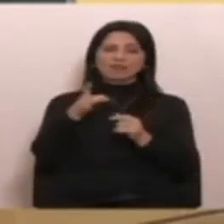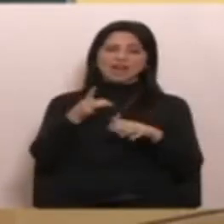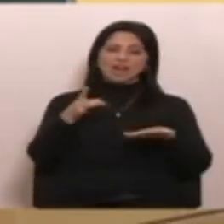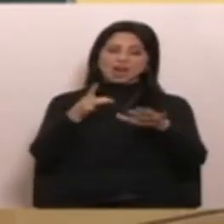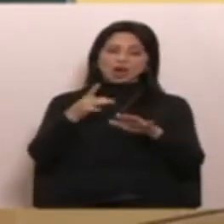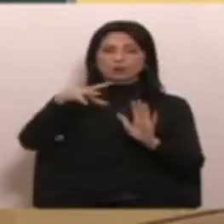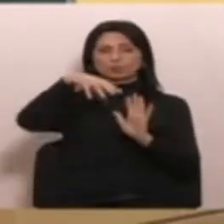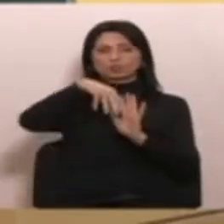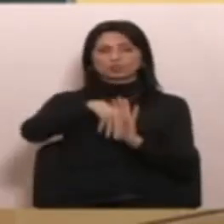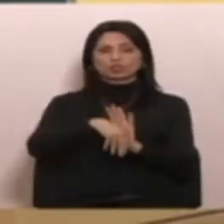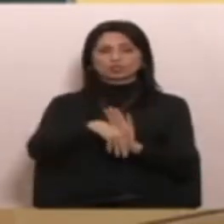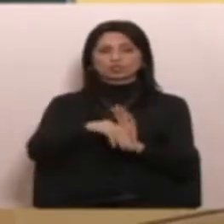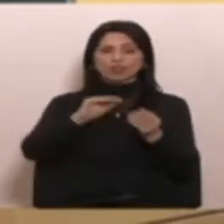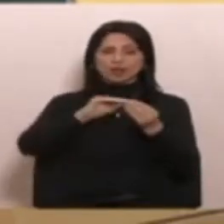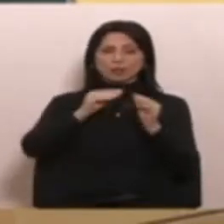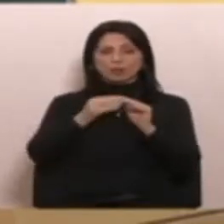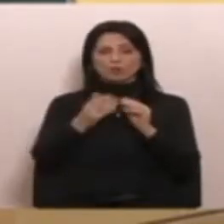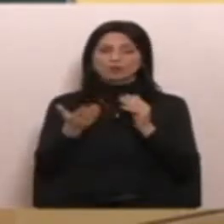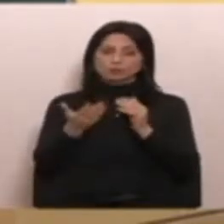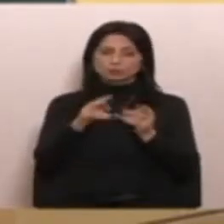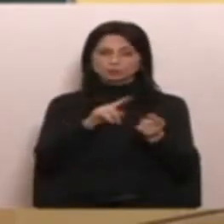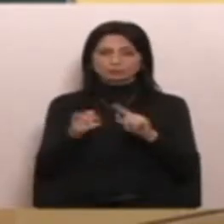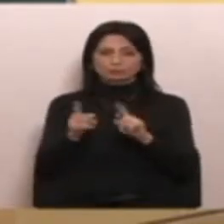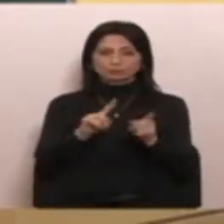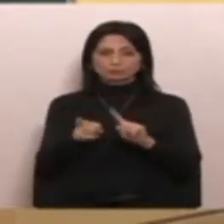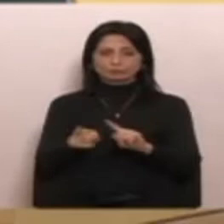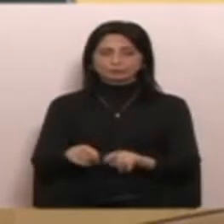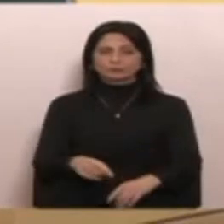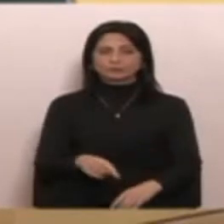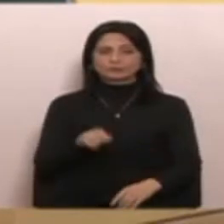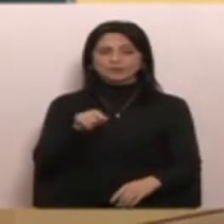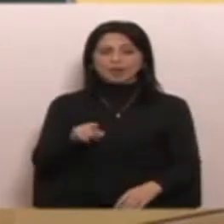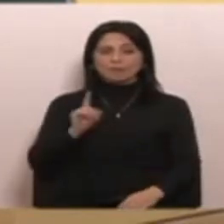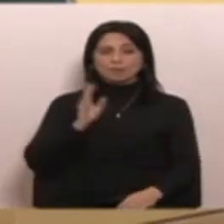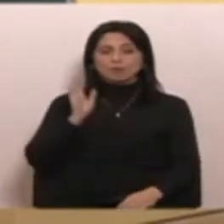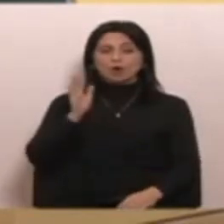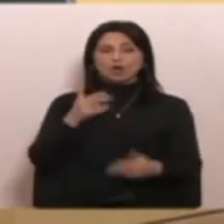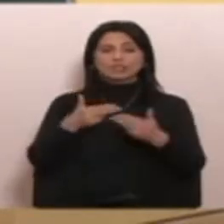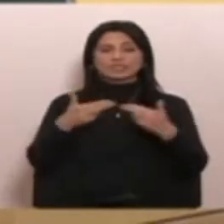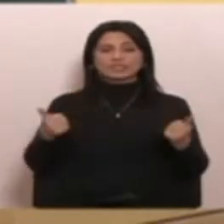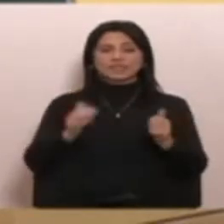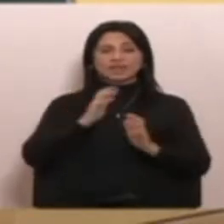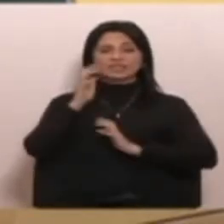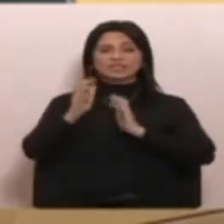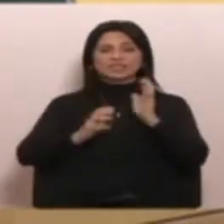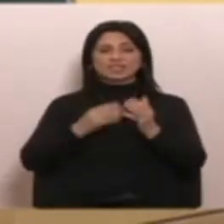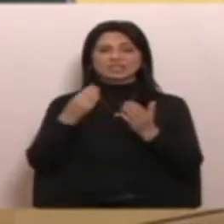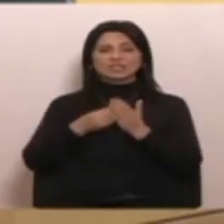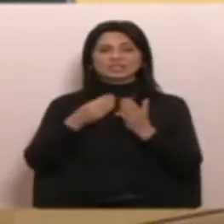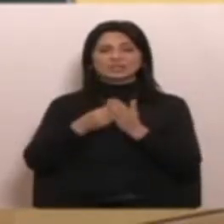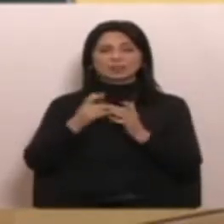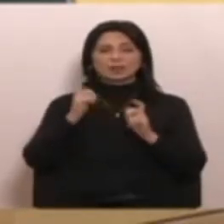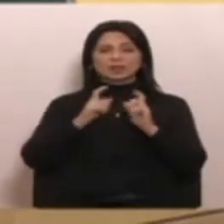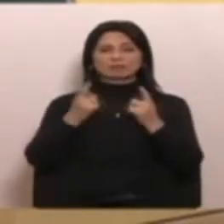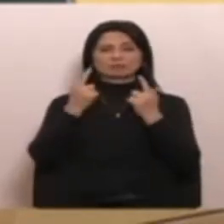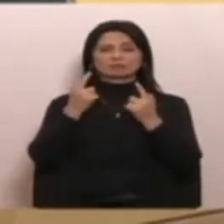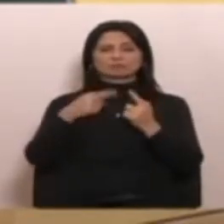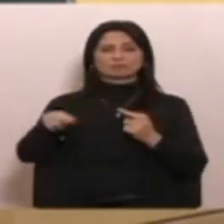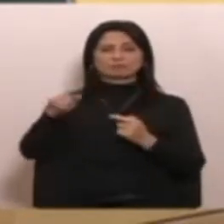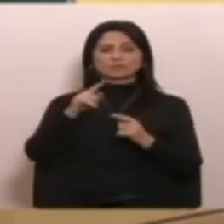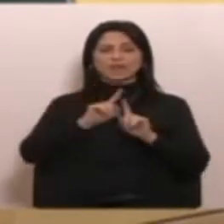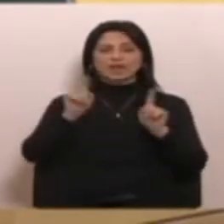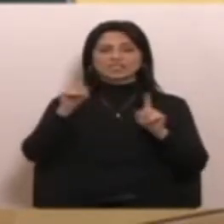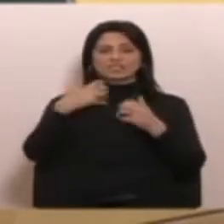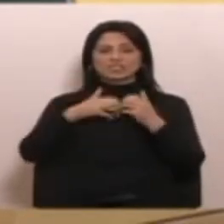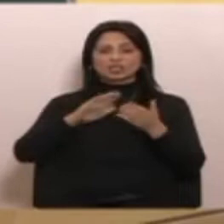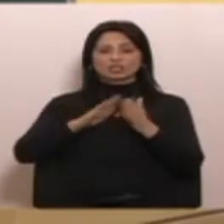შიდა გამოწვევისა თუ პრობლემისა. ამ მოლოდინს იზიარებენ საერთაშორისო საფინანსო ინსტიტუტებიც განსაკუთრებით